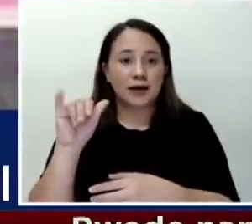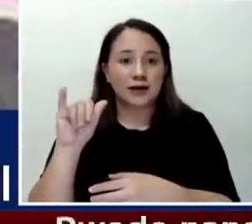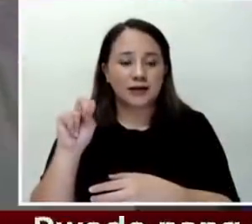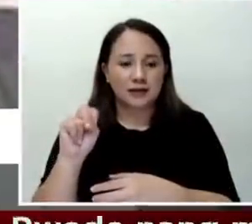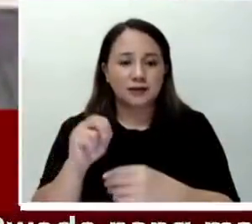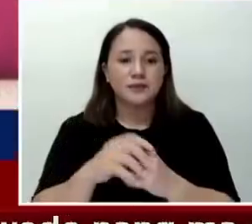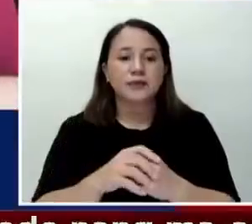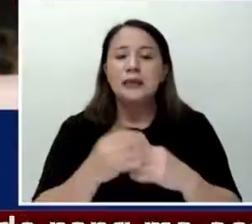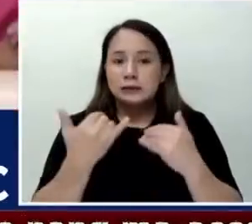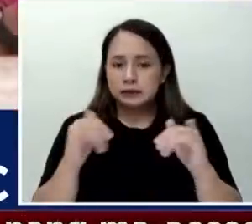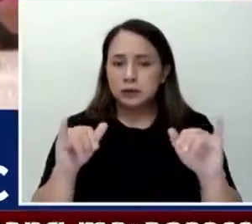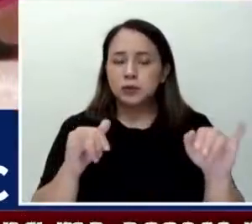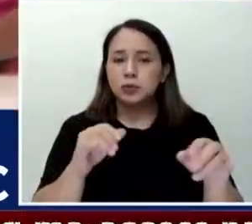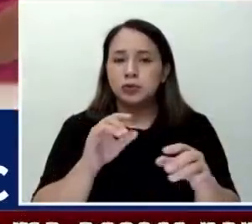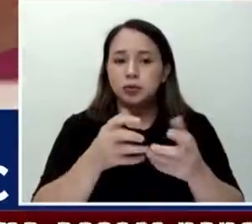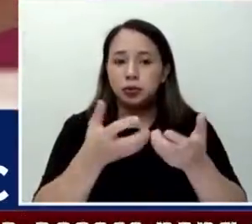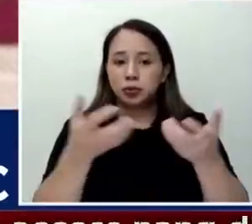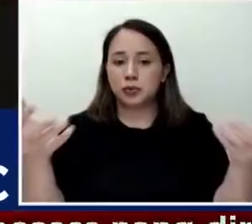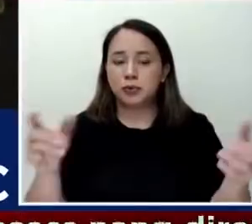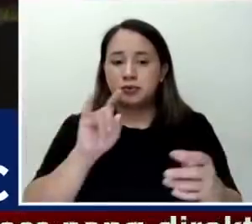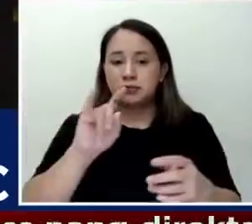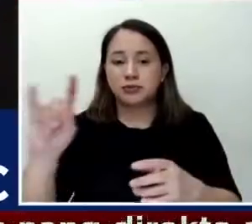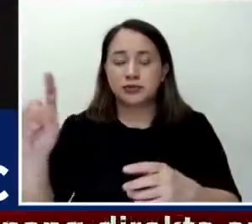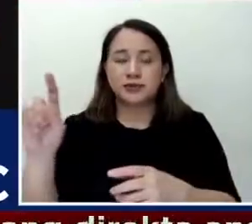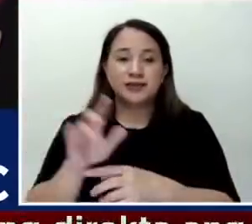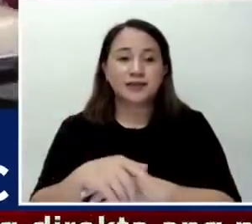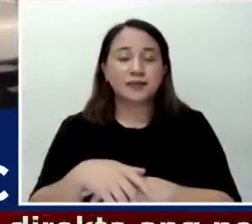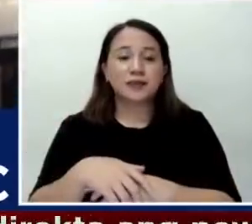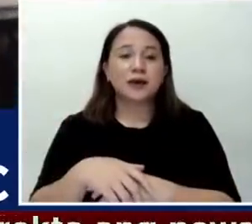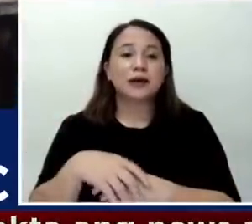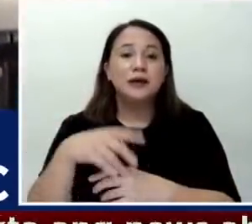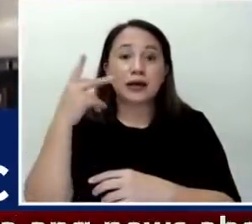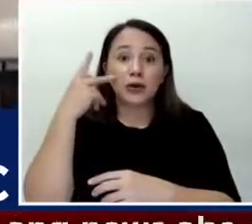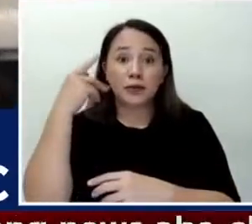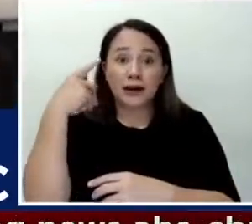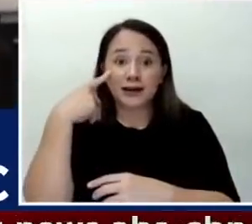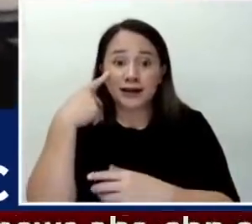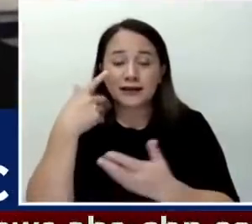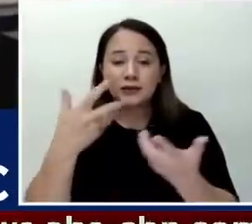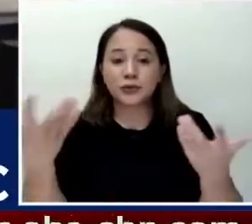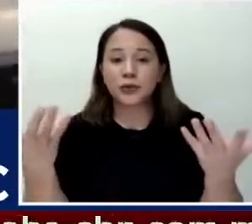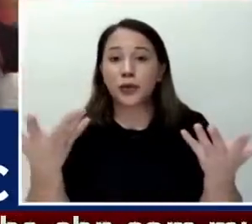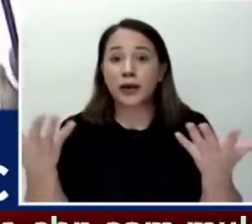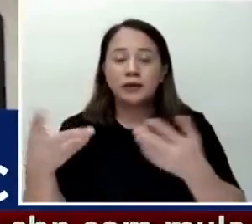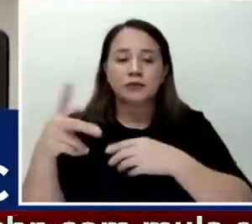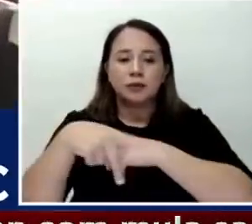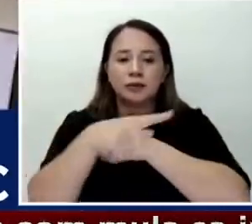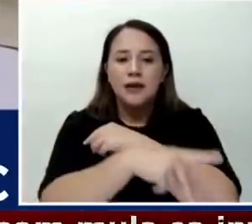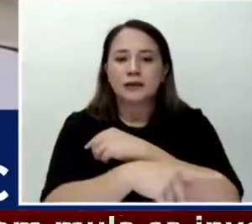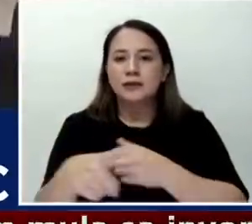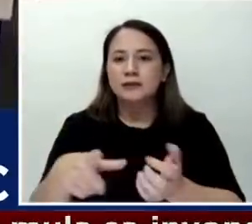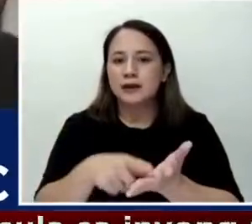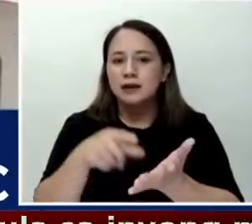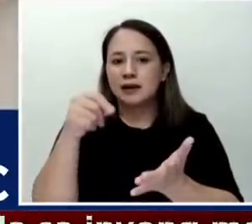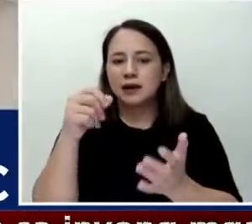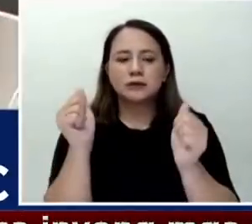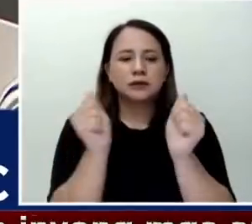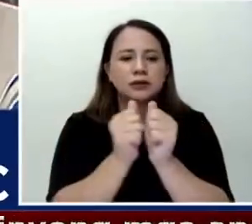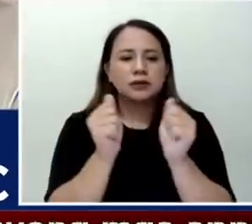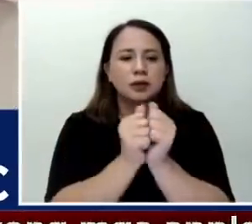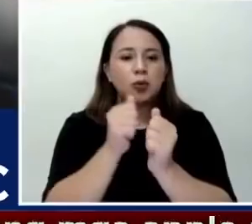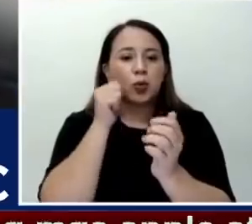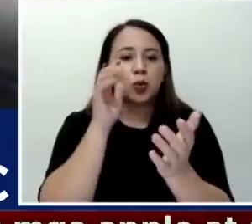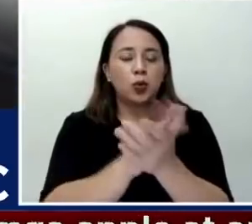Hiwalay namang nangampanya ang running mate ni VP Lenny na si Senador Kiko Pangilinan sa Pampanga at Tarlac kasama ang asawang si